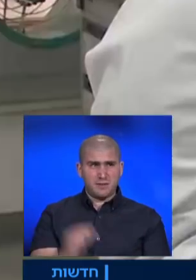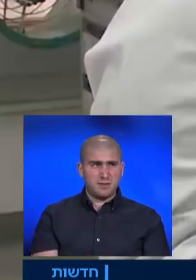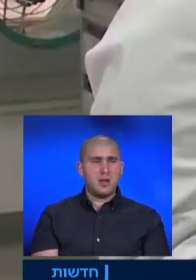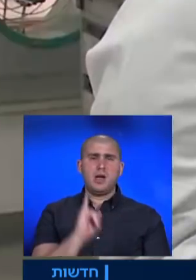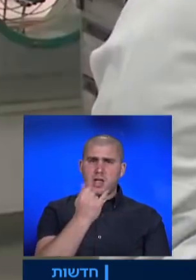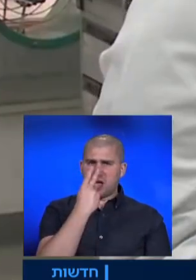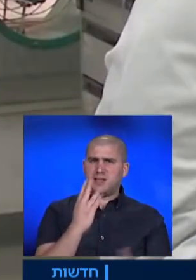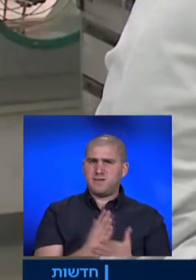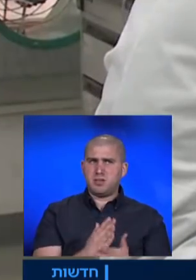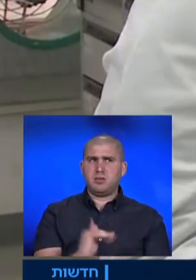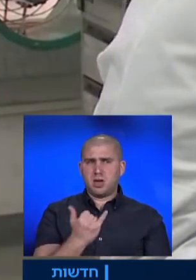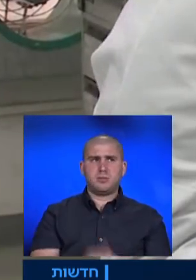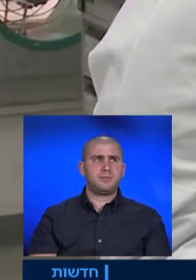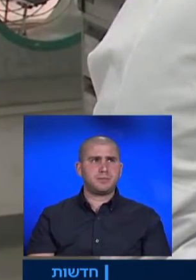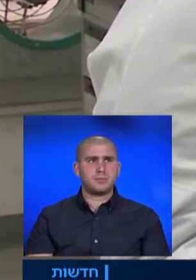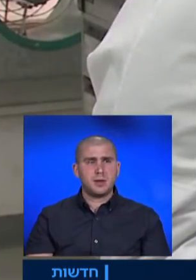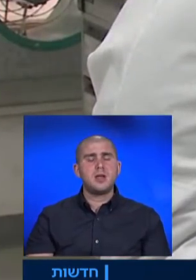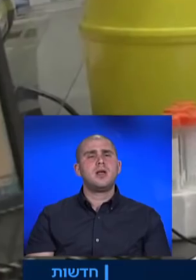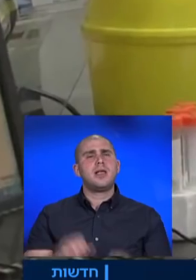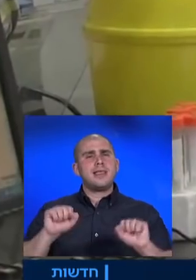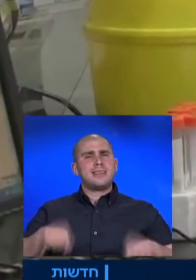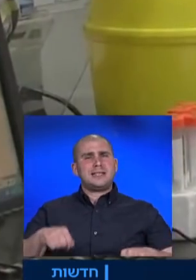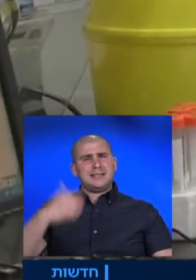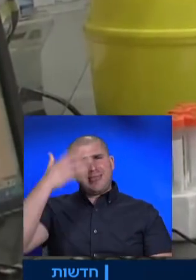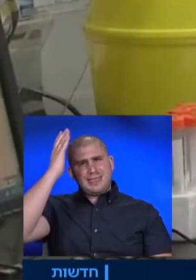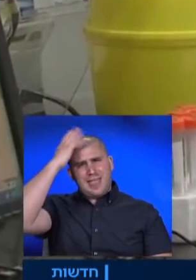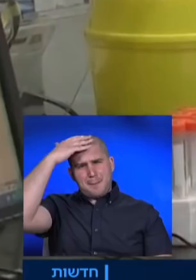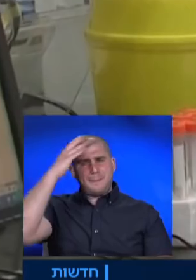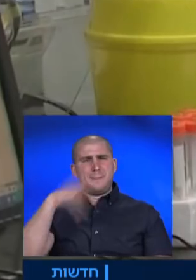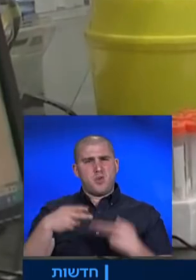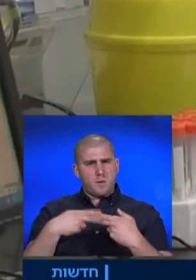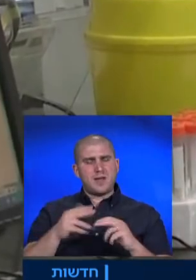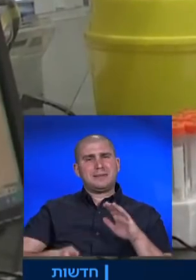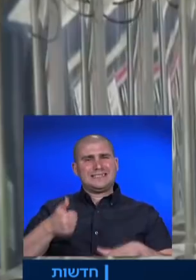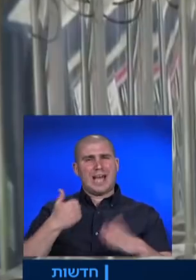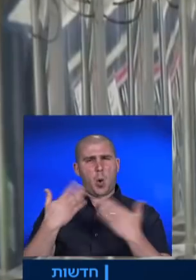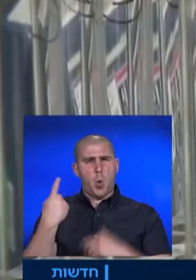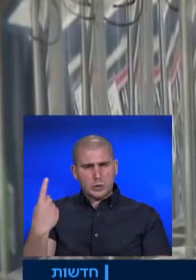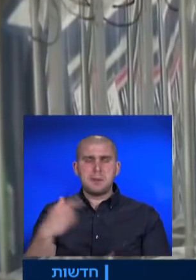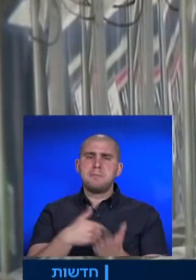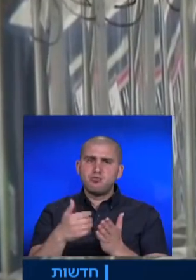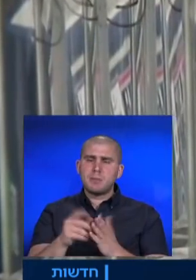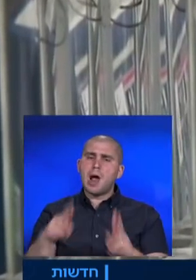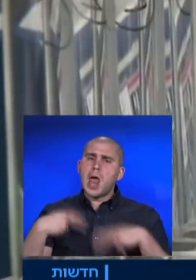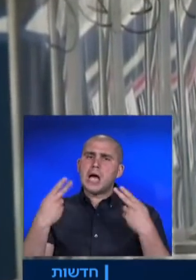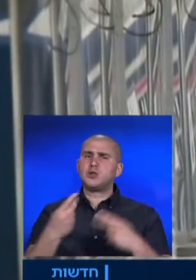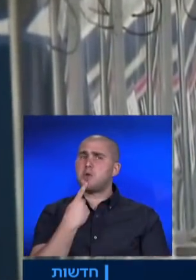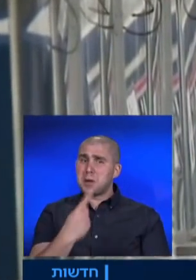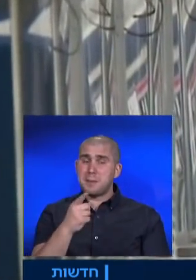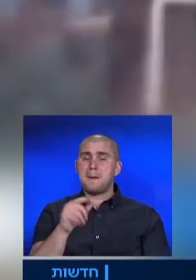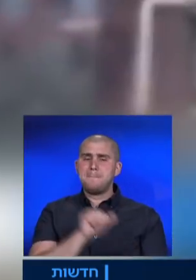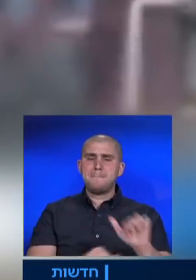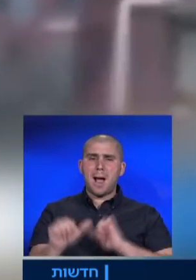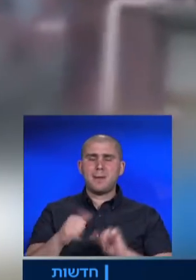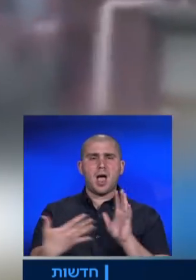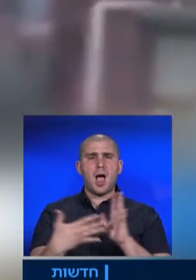Yes, I have. הנשיא טראמפ ומקורביו, בהם גם שר החוץ שלו כפי שראיתם, ממשיכים לחזור על הטענה שמעבדה לחקר מחלות זיהומיות